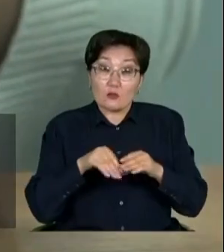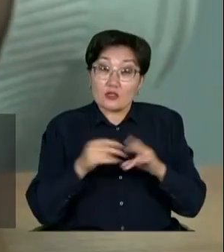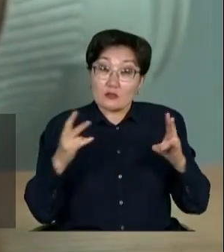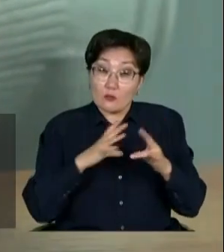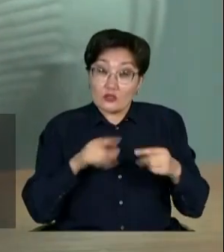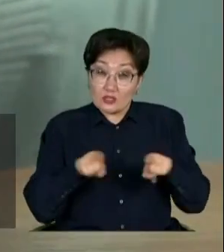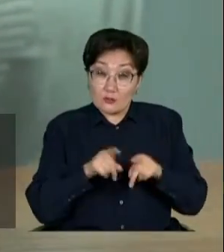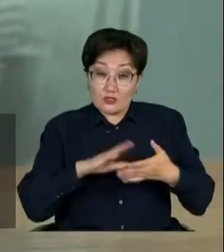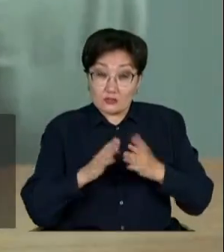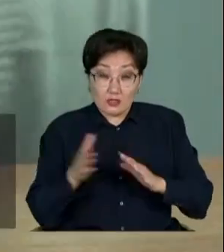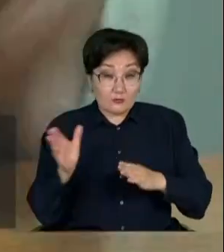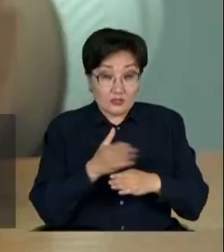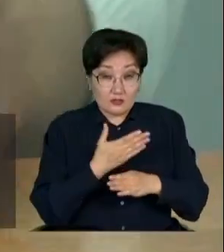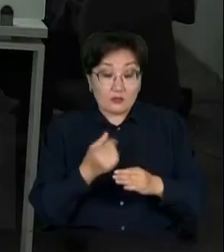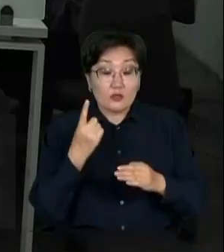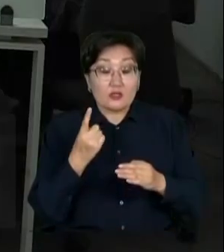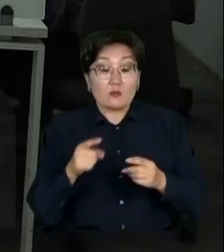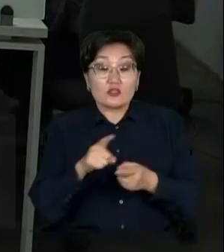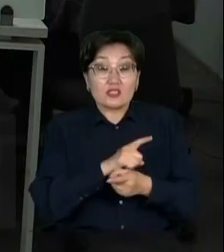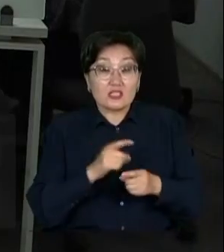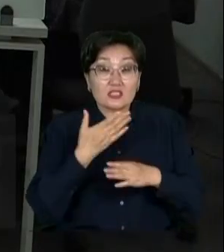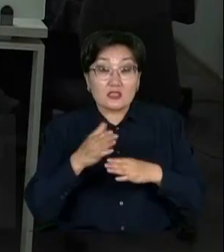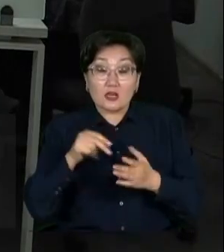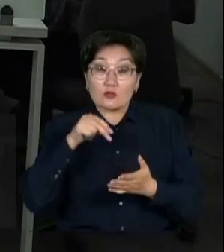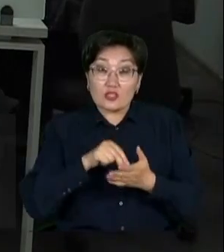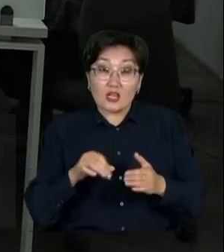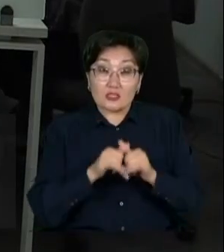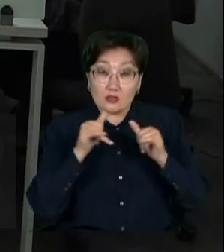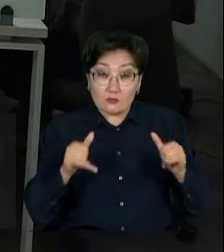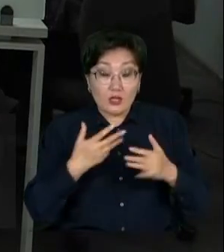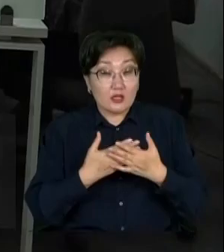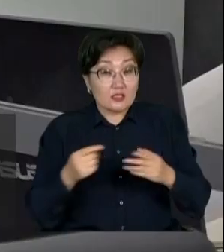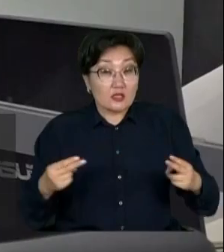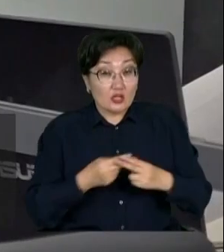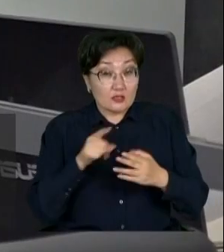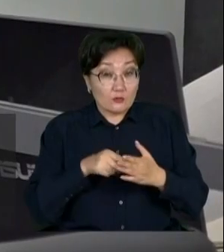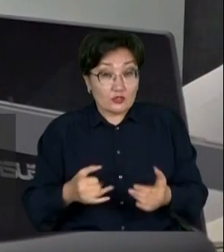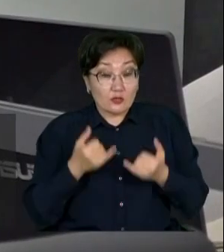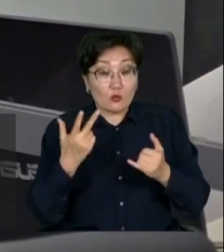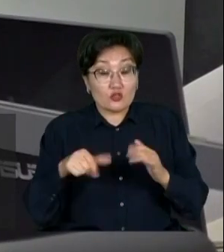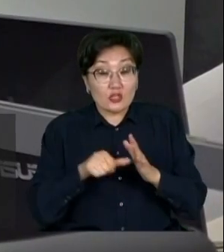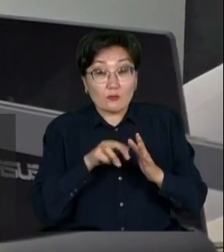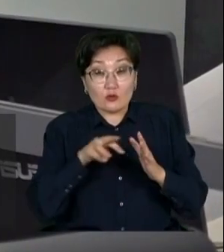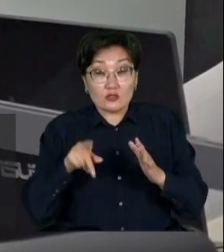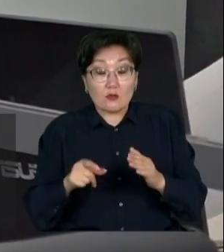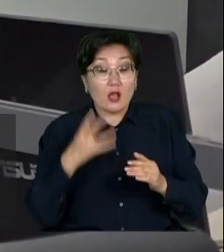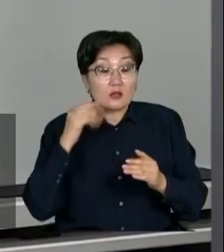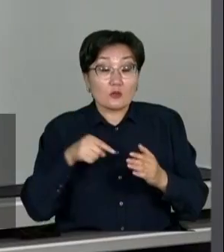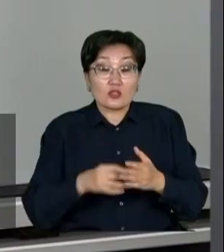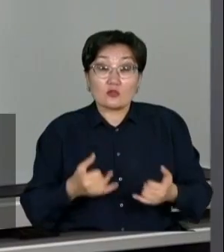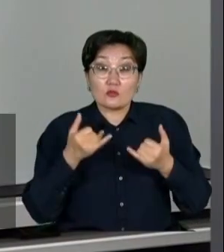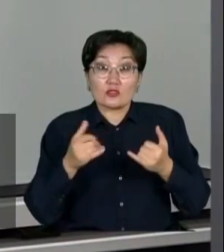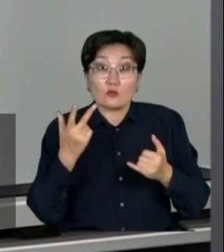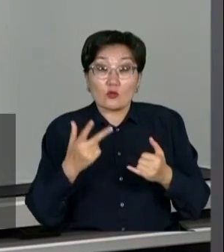Енді мұндай шарт алынып тасталды. Тағы бір өзгеріс, несие сомасы артады. Мәселен, Астана қаласы үшін 36 миллион теңге, ал Алматы қаласы